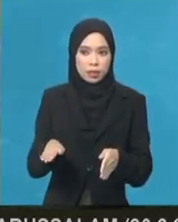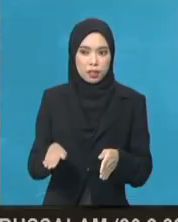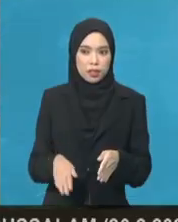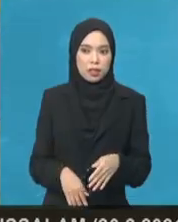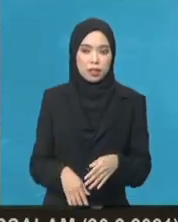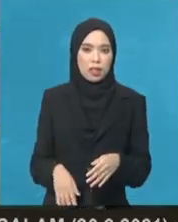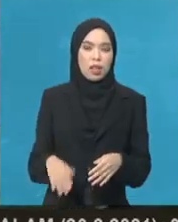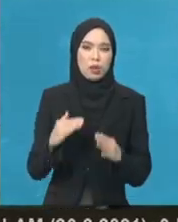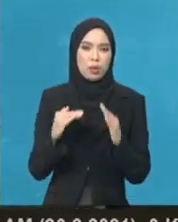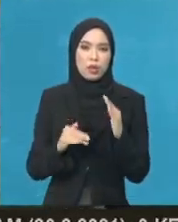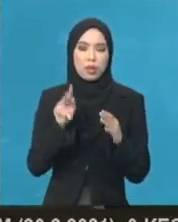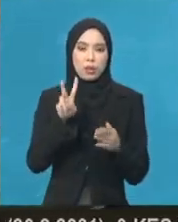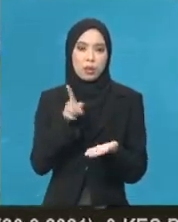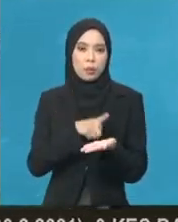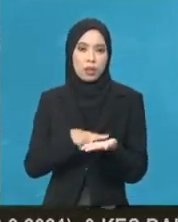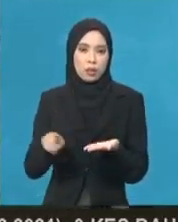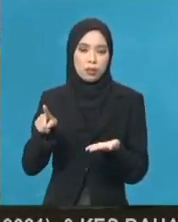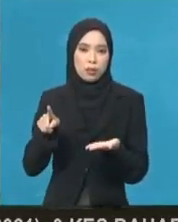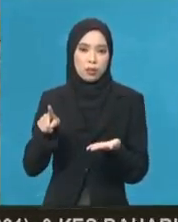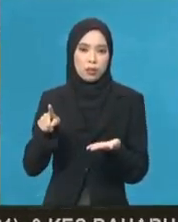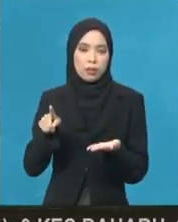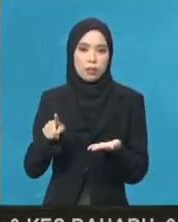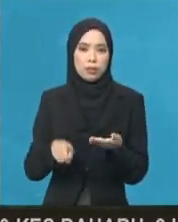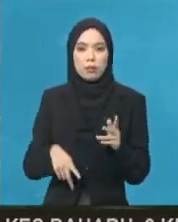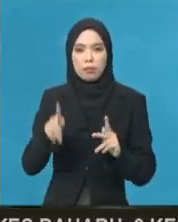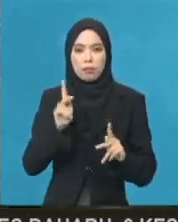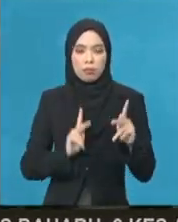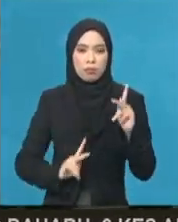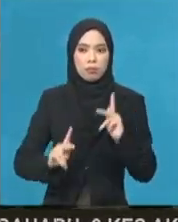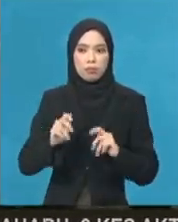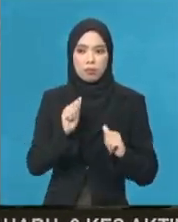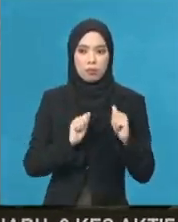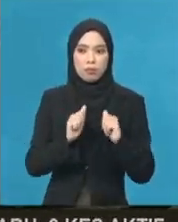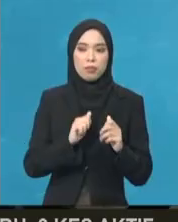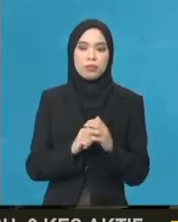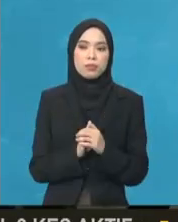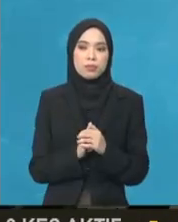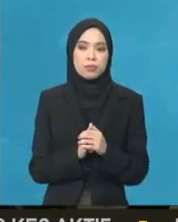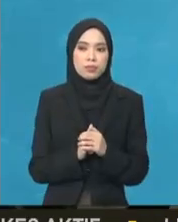dua minggu ya untuk melakukan semua aksi persembahan